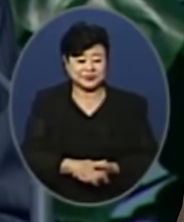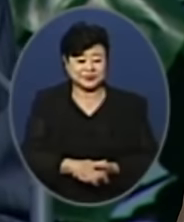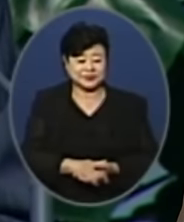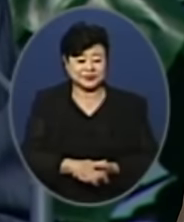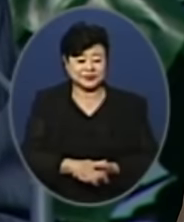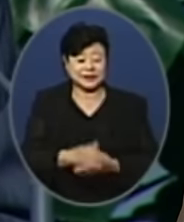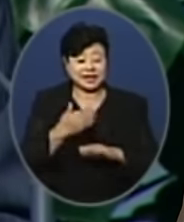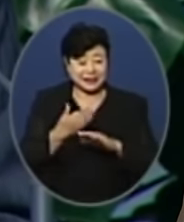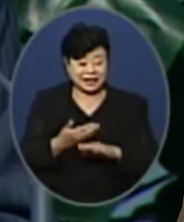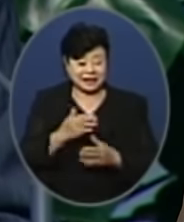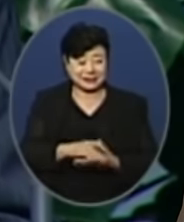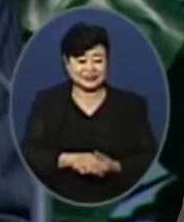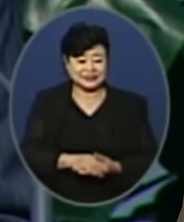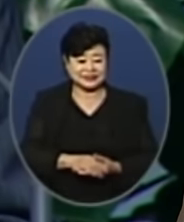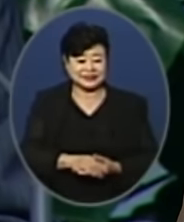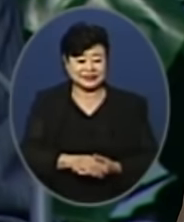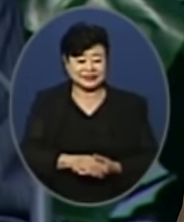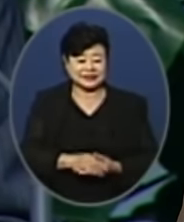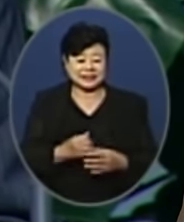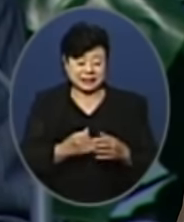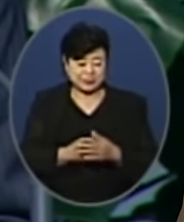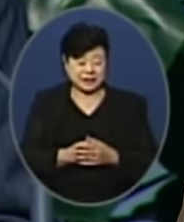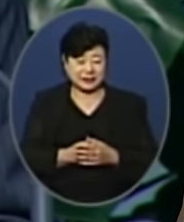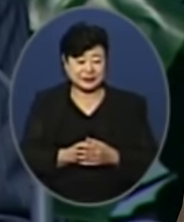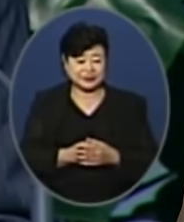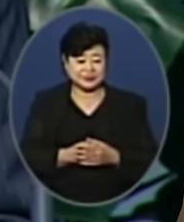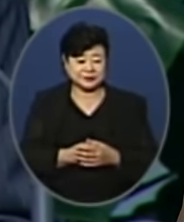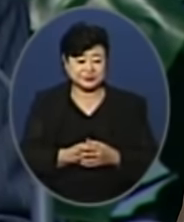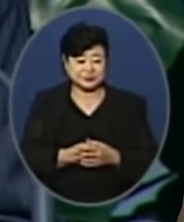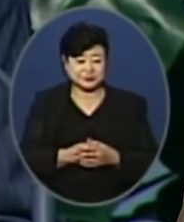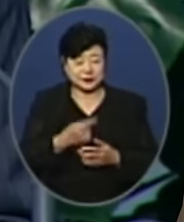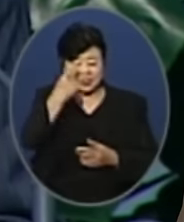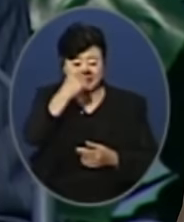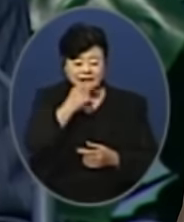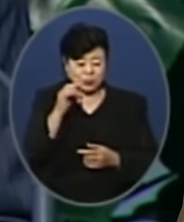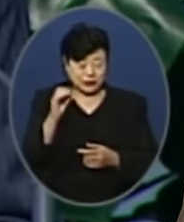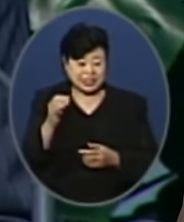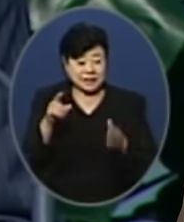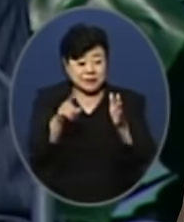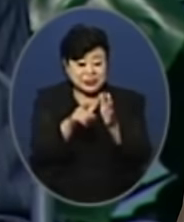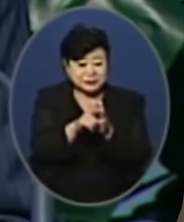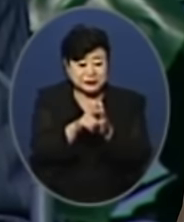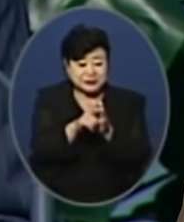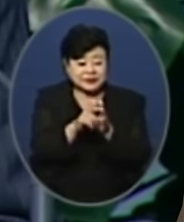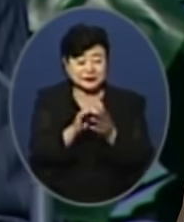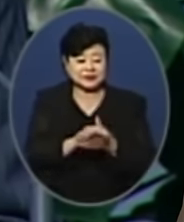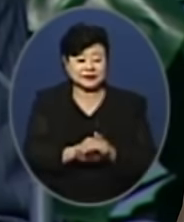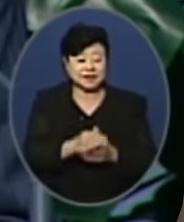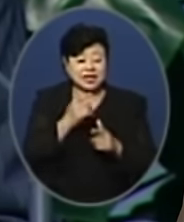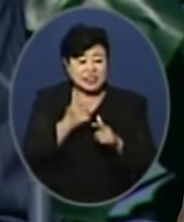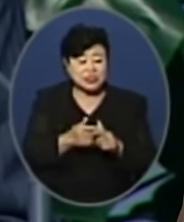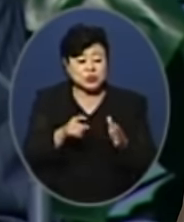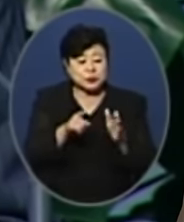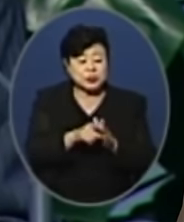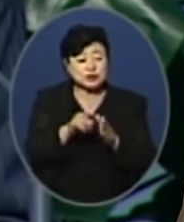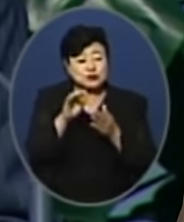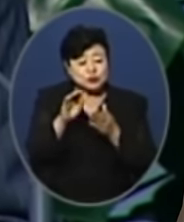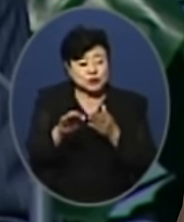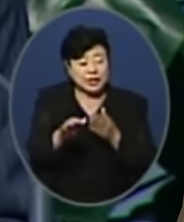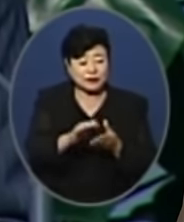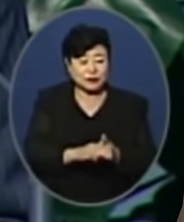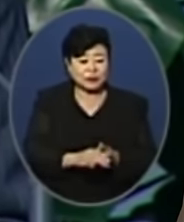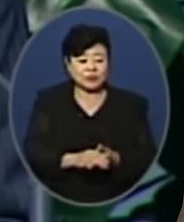그게 다릅니다. 그러므로 가톨릭 신앙은 예수를 믿고 난